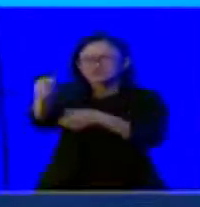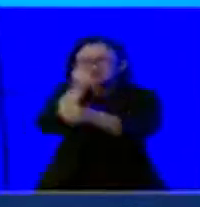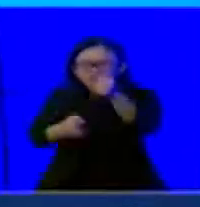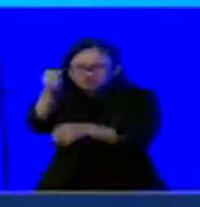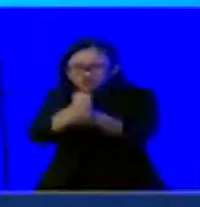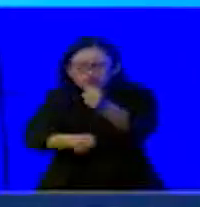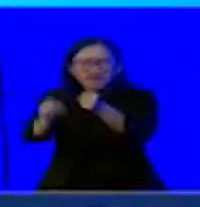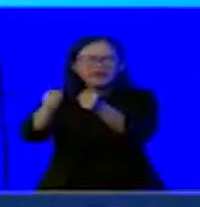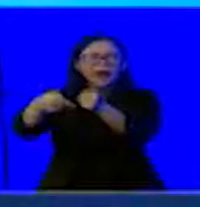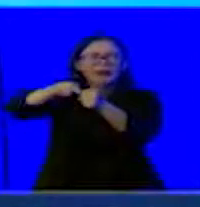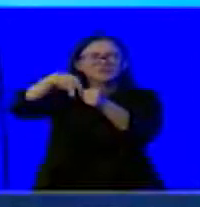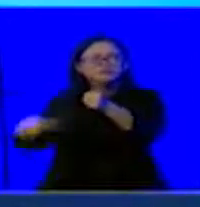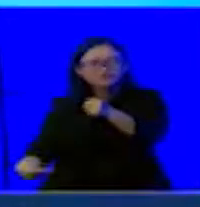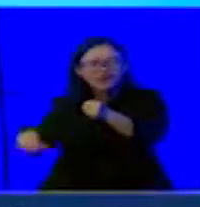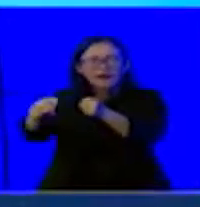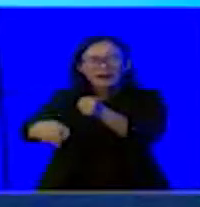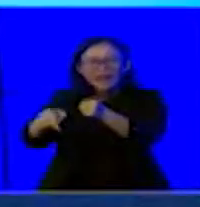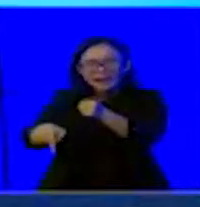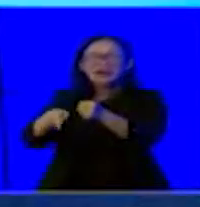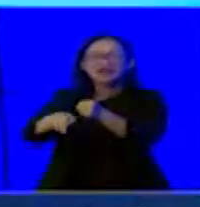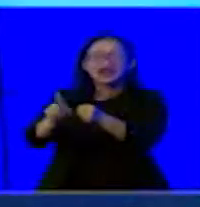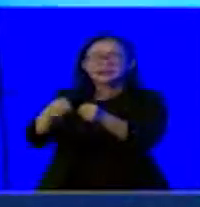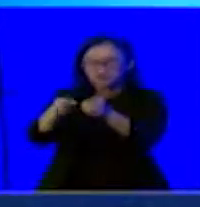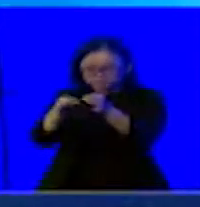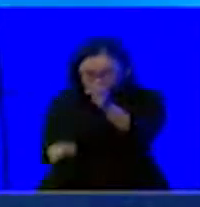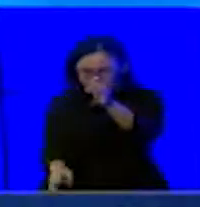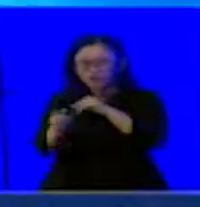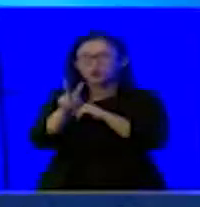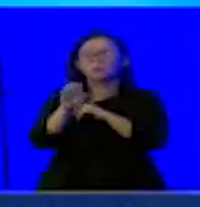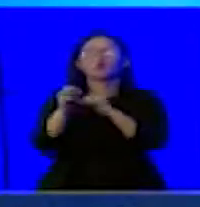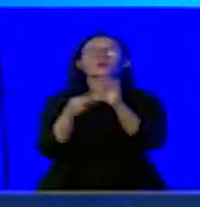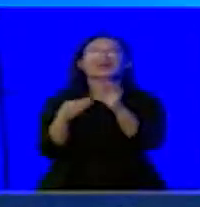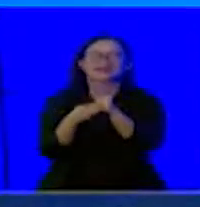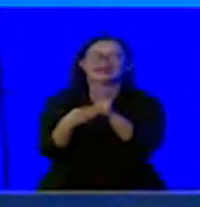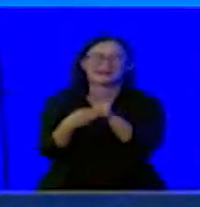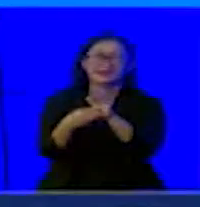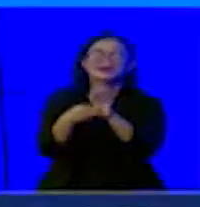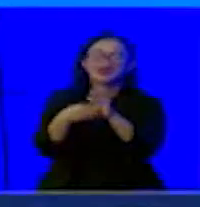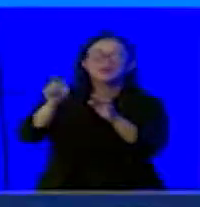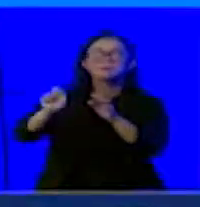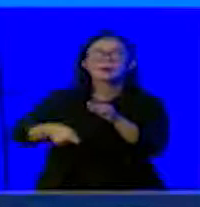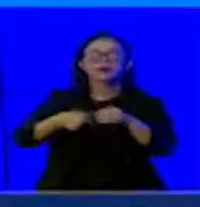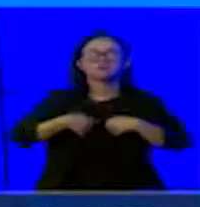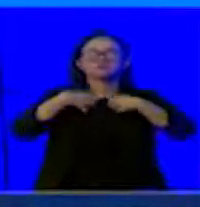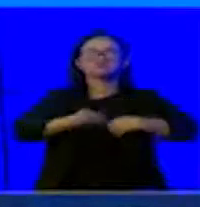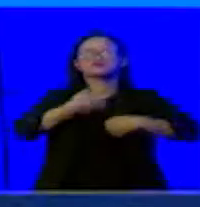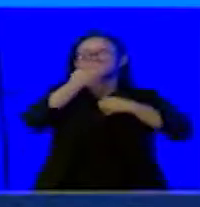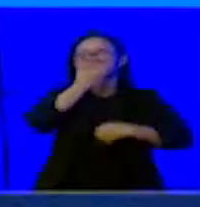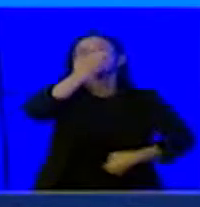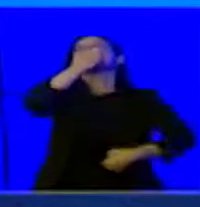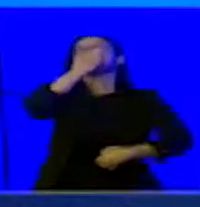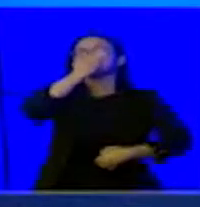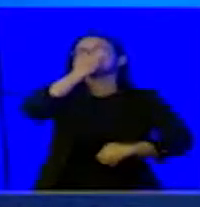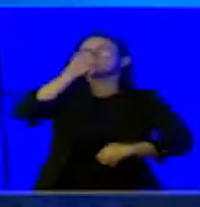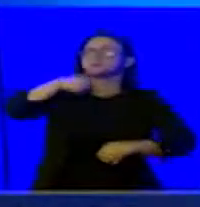Petugas Damkar Sudin Jakarta Timur mengevakuasi seekor kucing dari sumur sedalam 20 meter. Petugas dilengkapi dengan peralatan lengkap termasuk